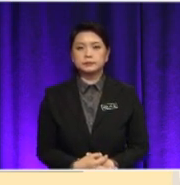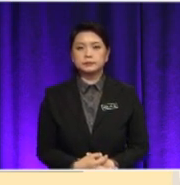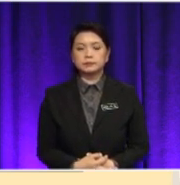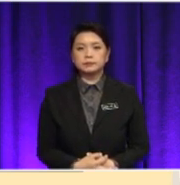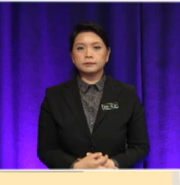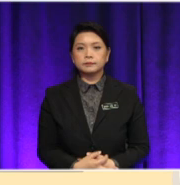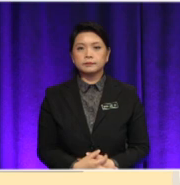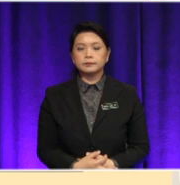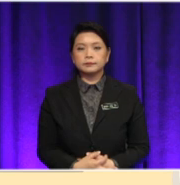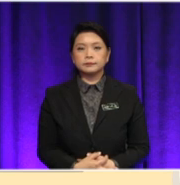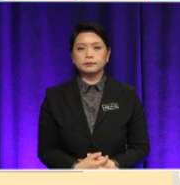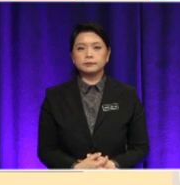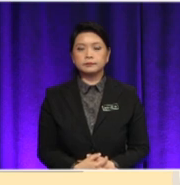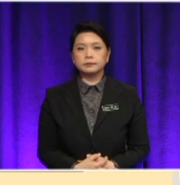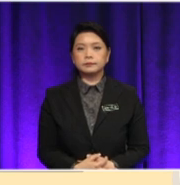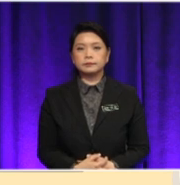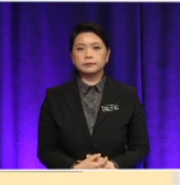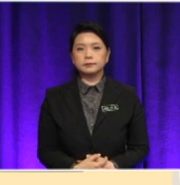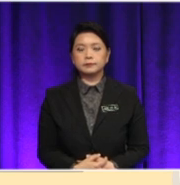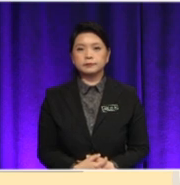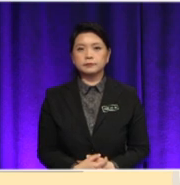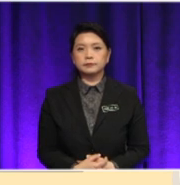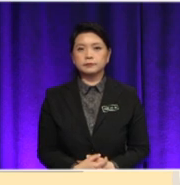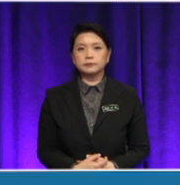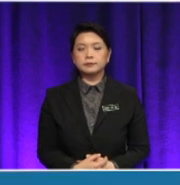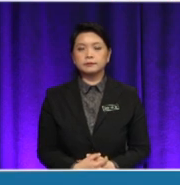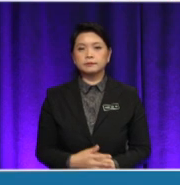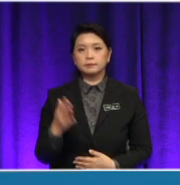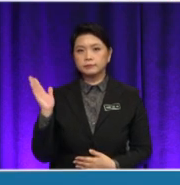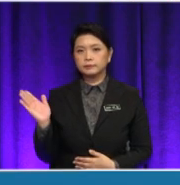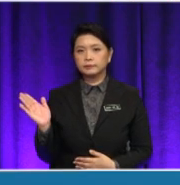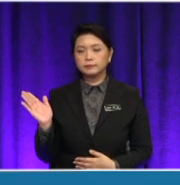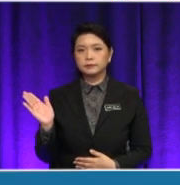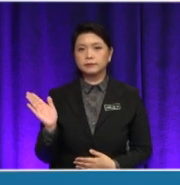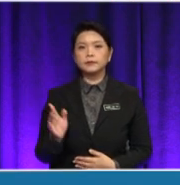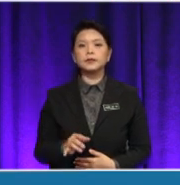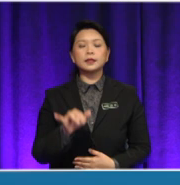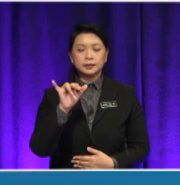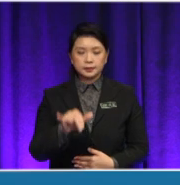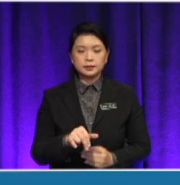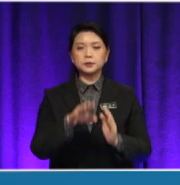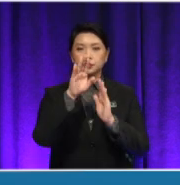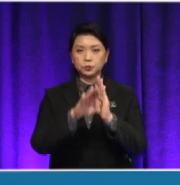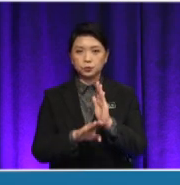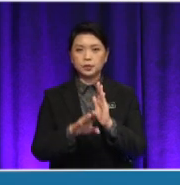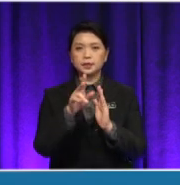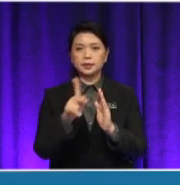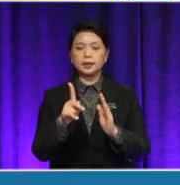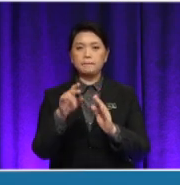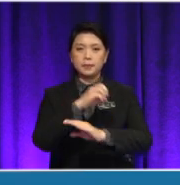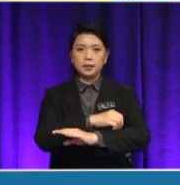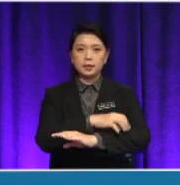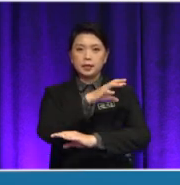Saya ya ke ni? Kita simak jawapan cikgu. Okey, kita simak. Mengurangkan bengkak, dia ada sebut perkataan